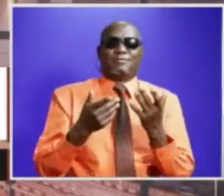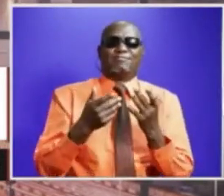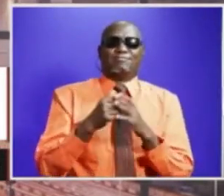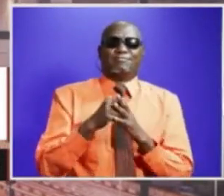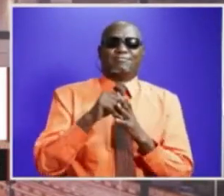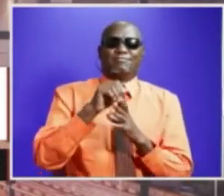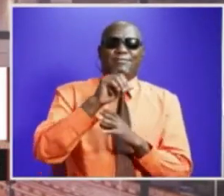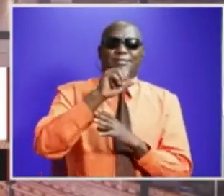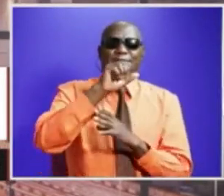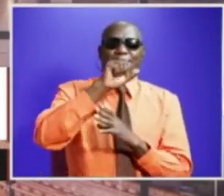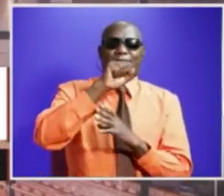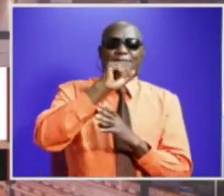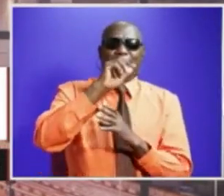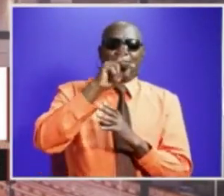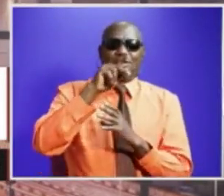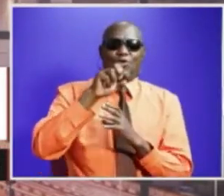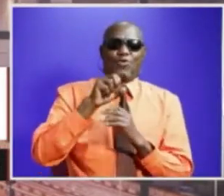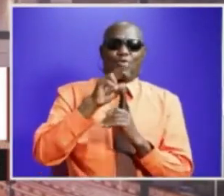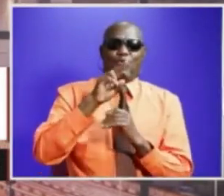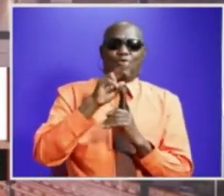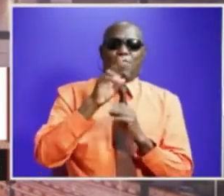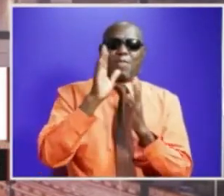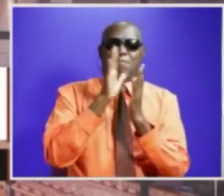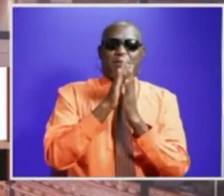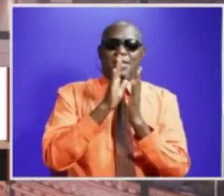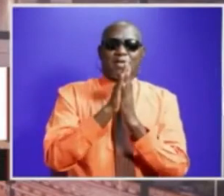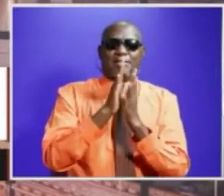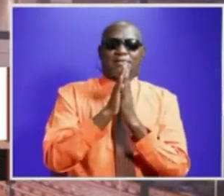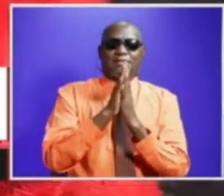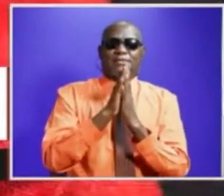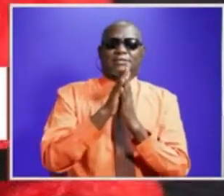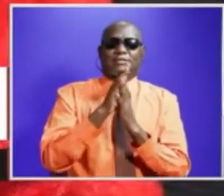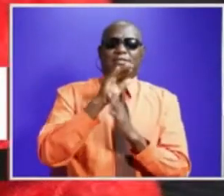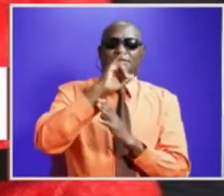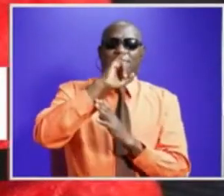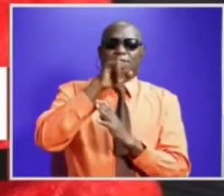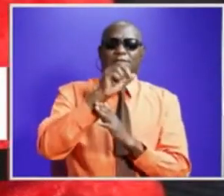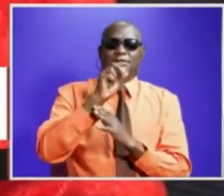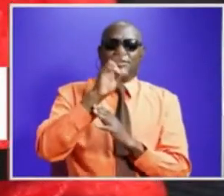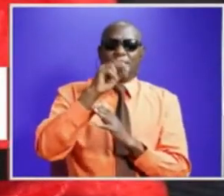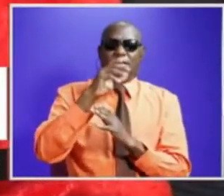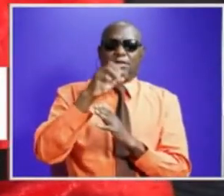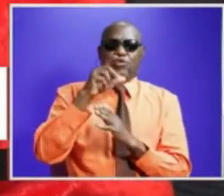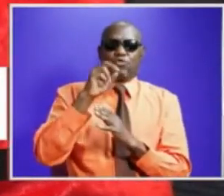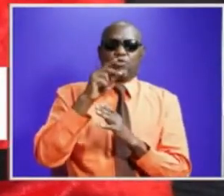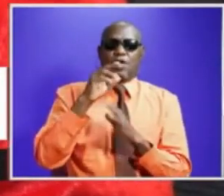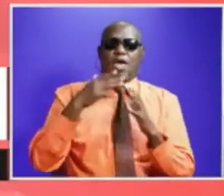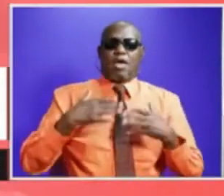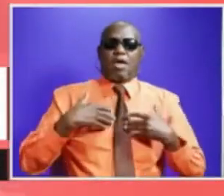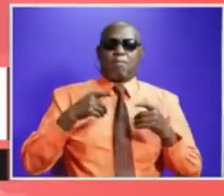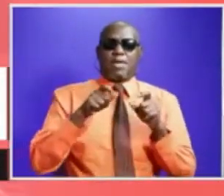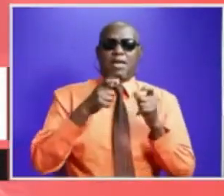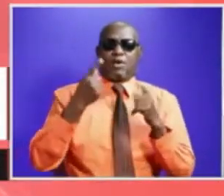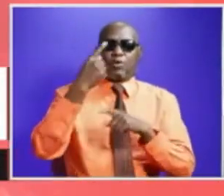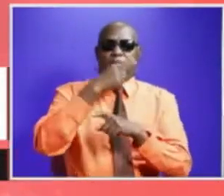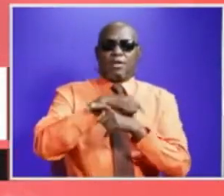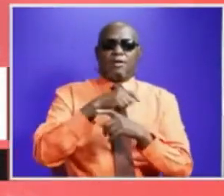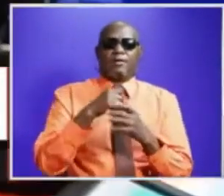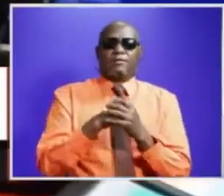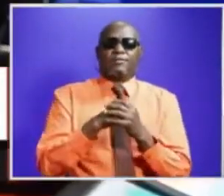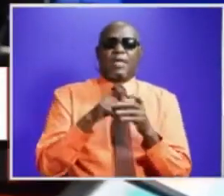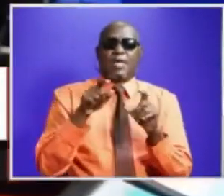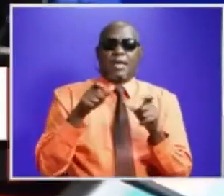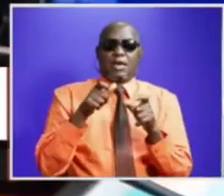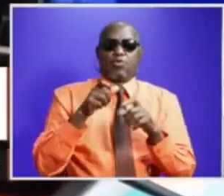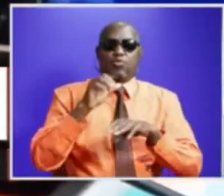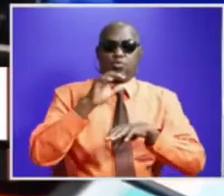is Praise Junction. Happy World Radio Day. Redio imeonekana kuwa chombo muhimu na